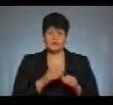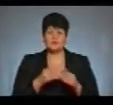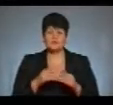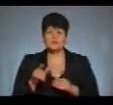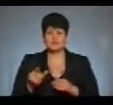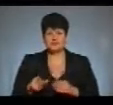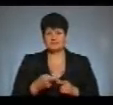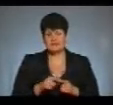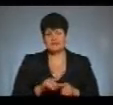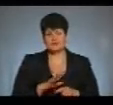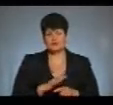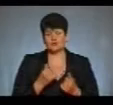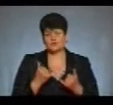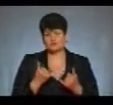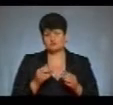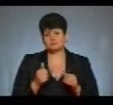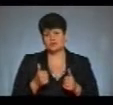це було круто.